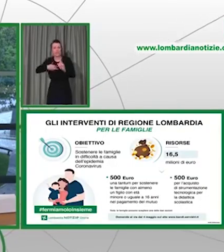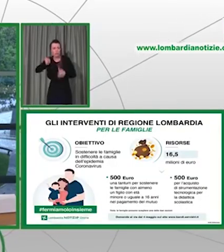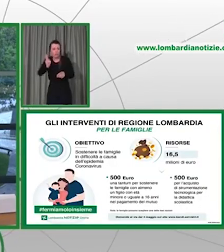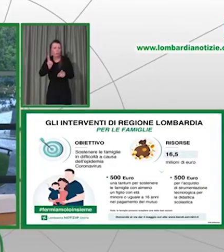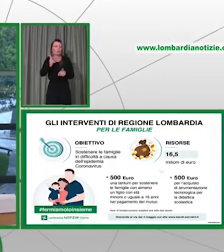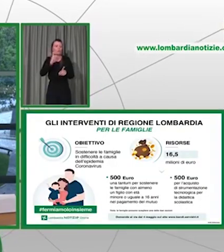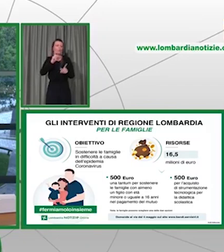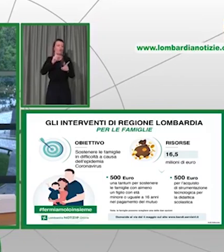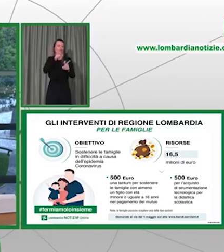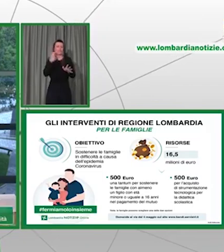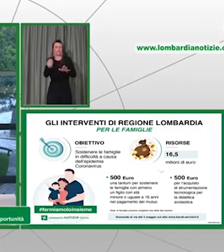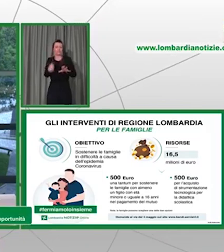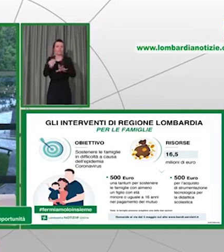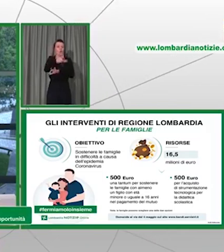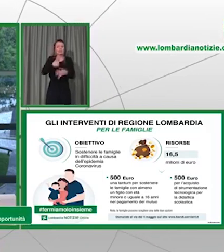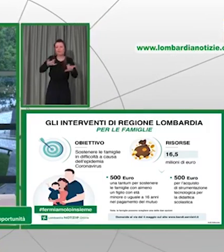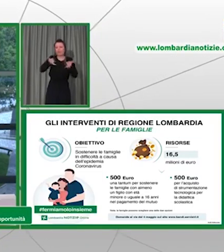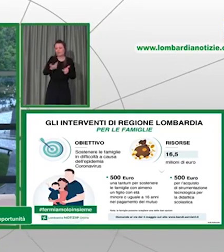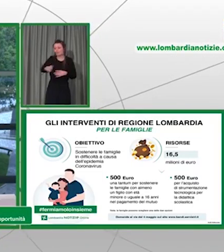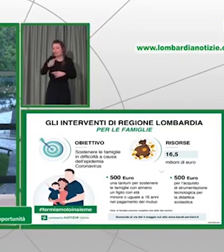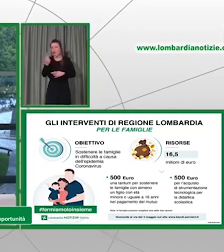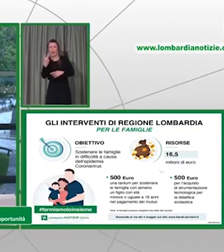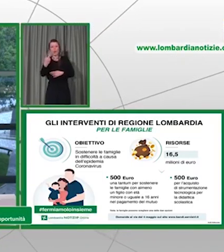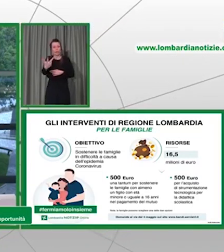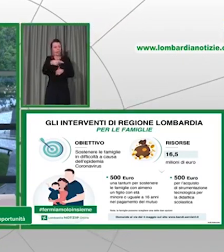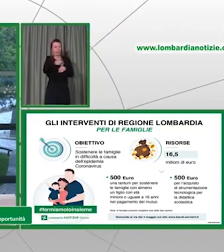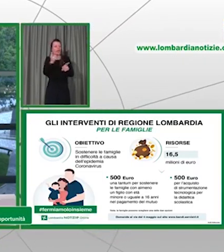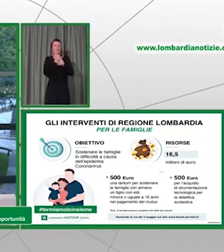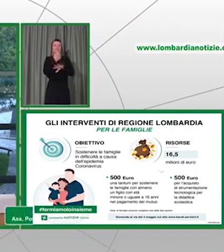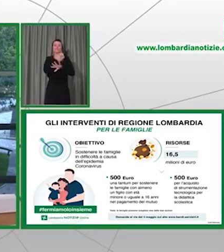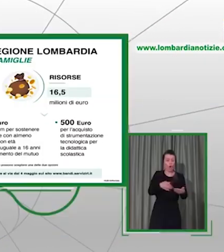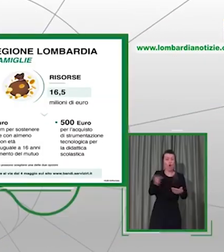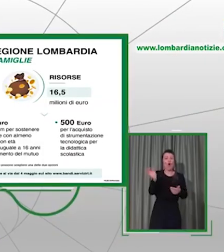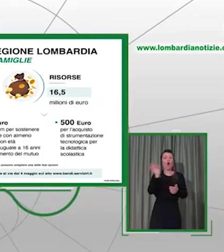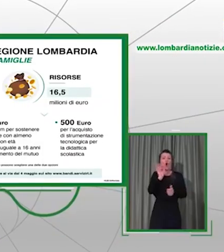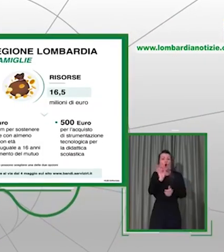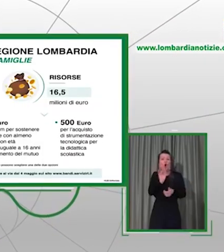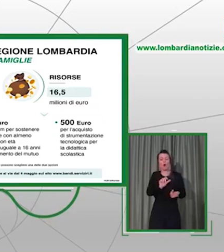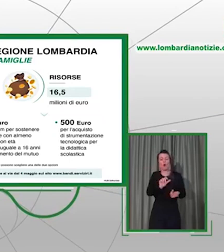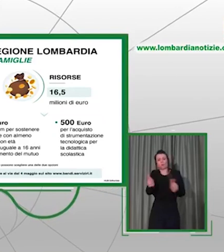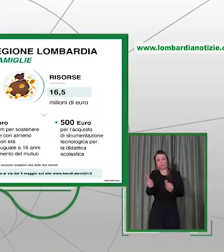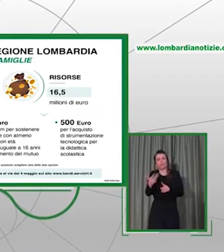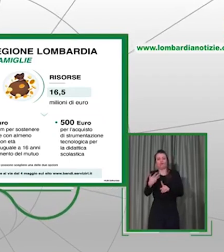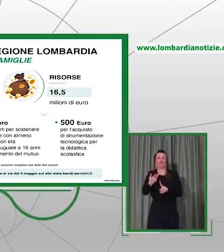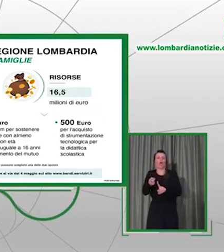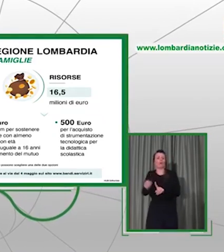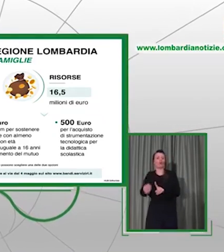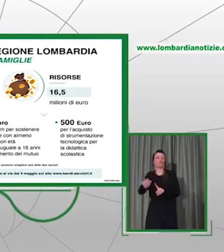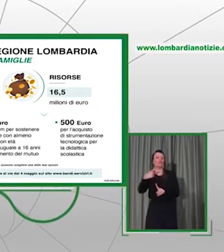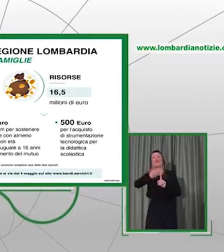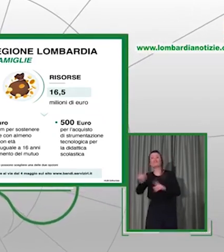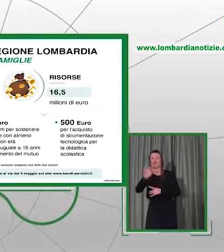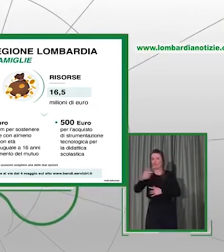trovano a dover seguire la didattica a distanza per cui abbiamo cercato di dare una risposta in questo senso. Su questo, siccome è richiesta la